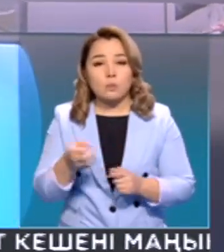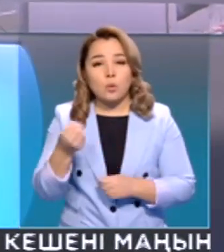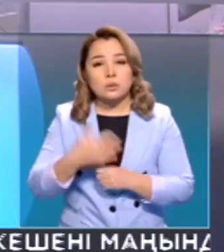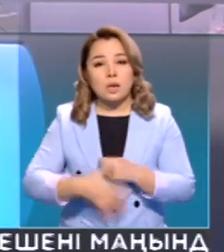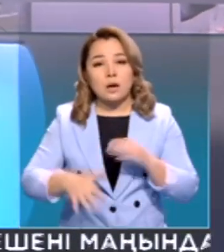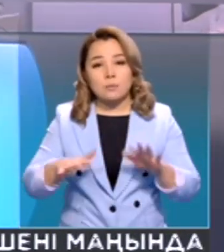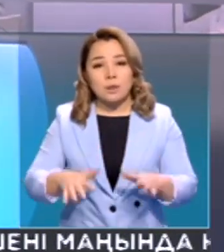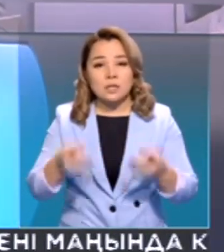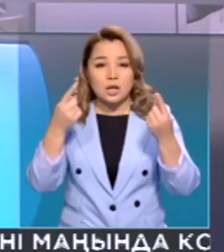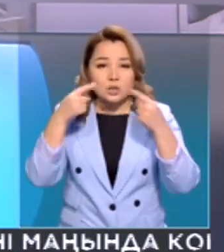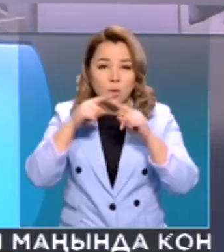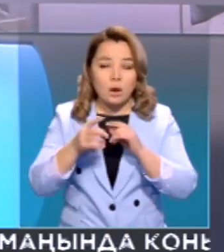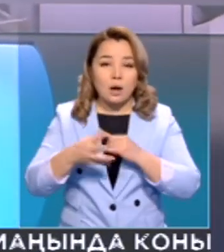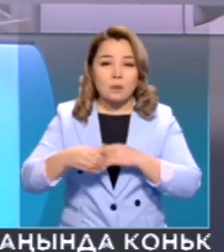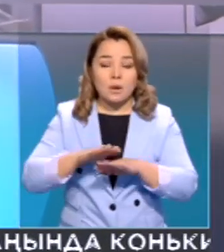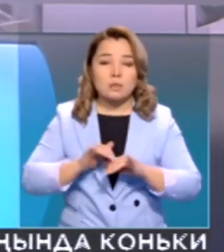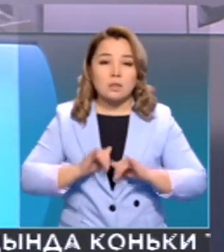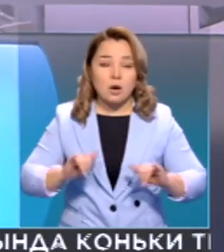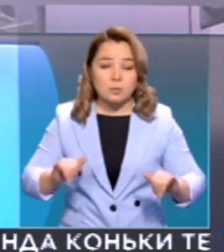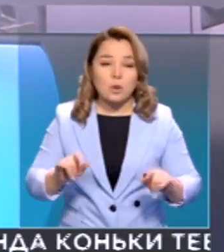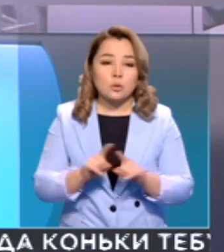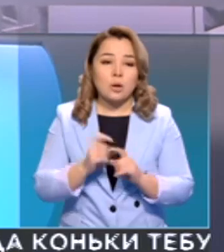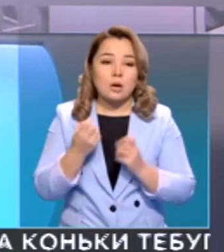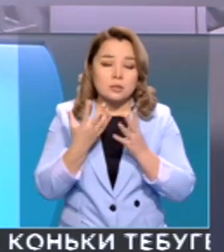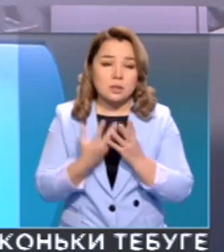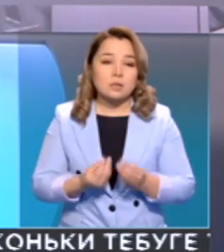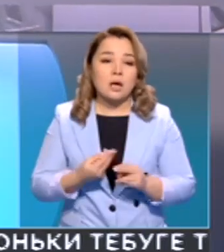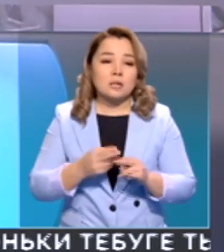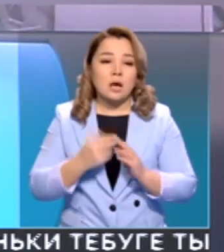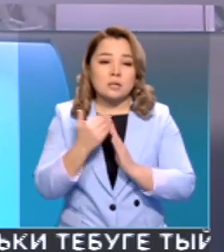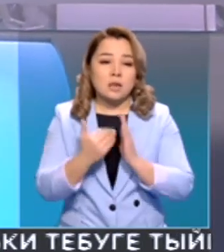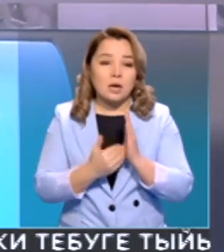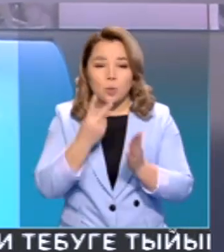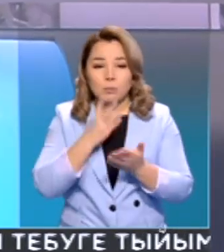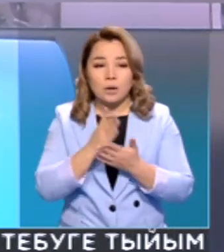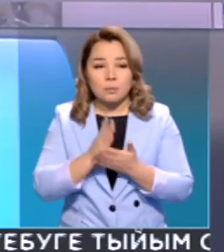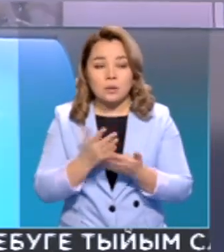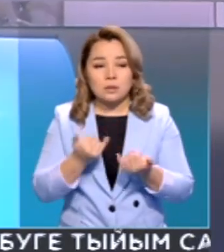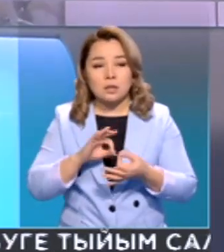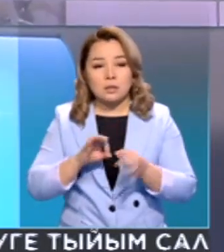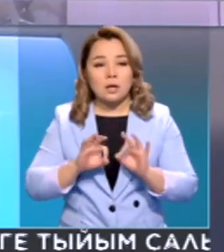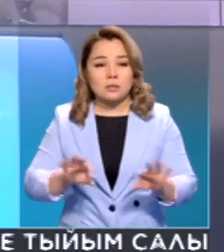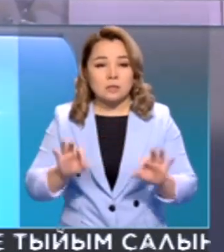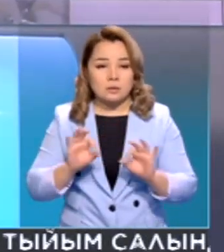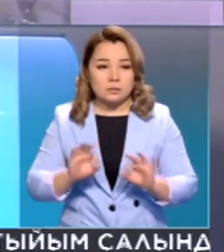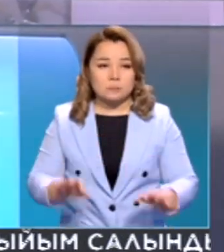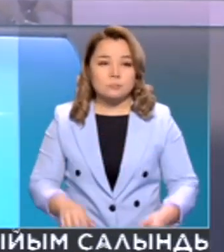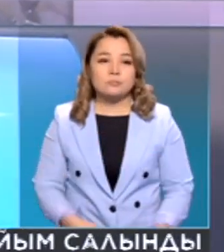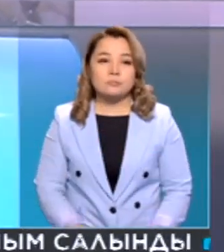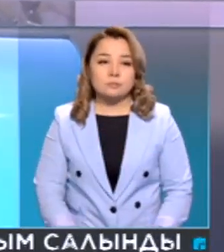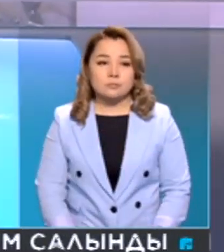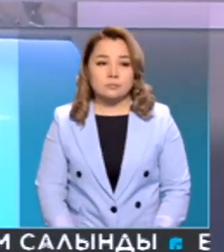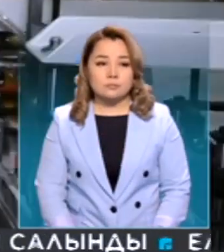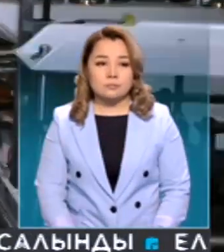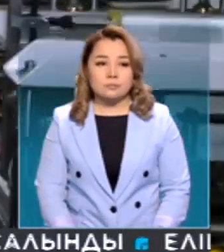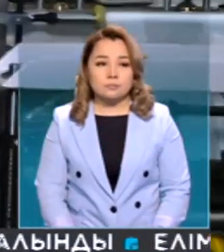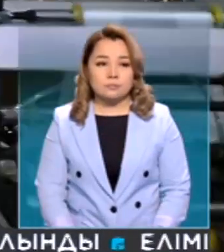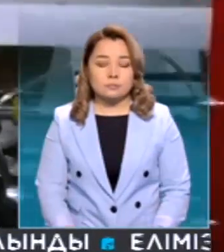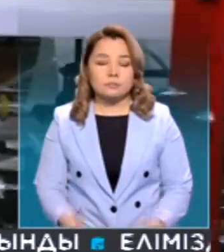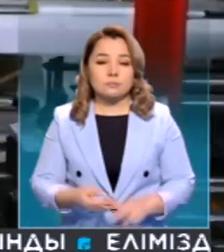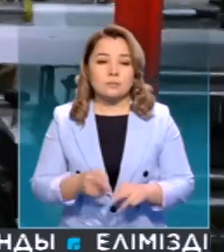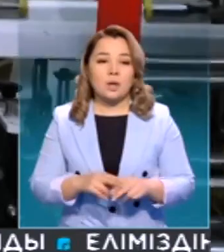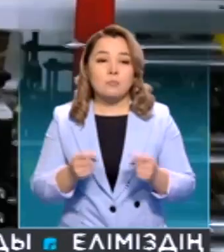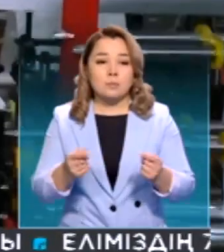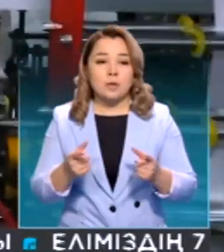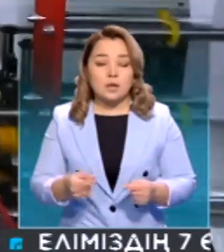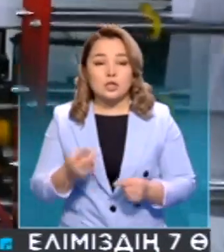орталығындағы индустриялық аймақты дамыту да күн тәртібінде тұр. Өңірден Жақсыбек Кемал баяндайды. Бұл жерден